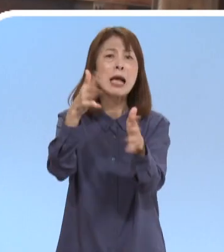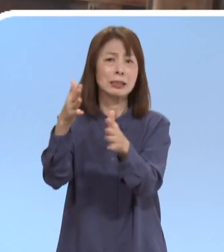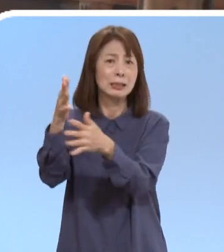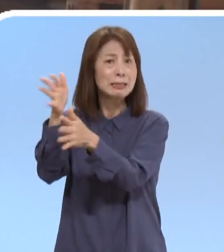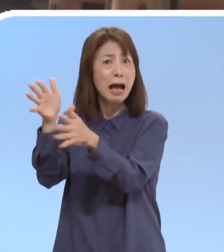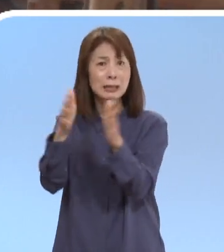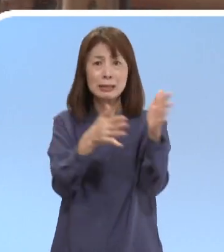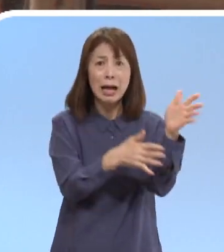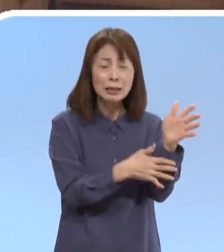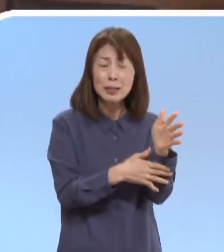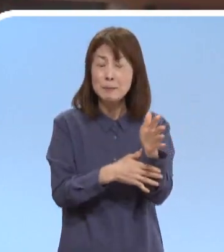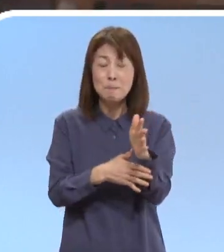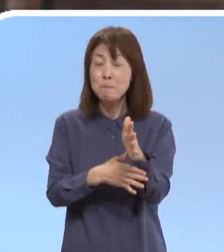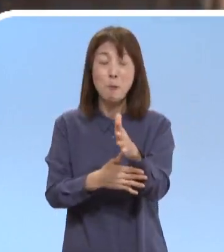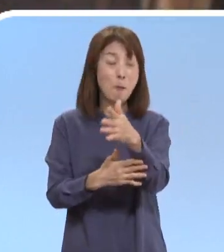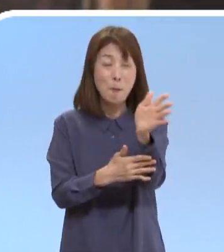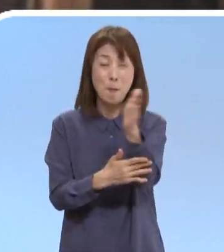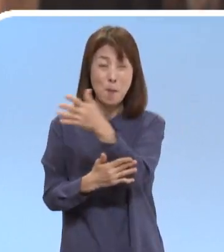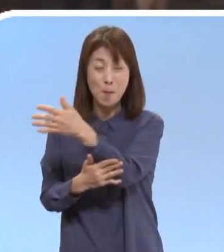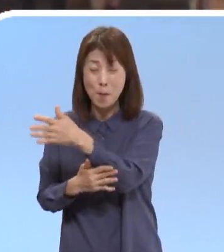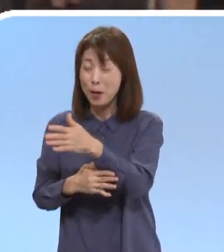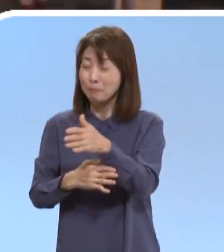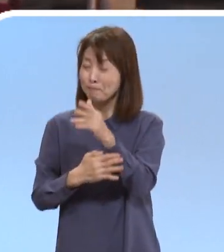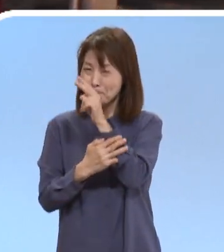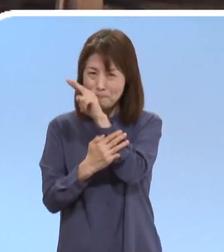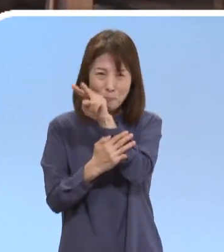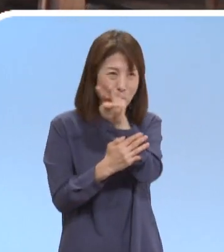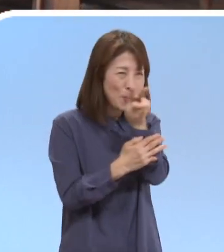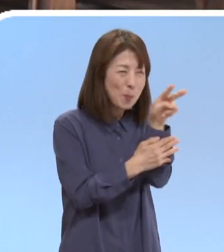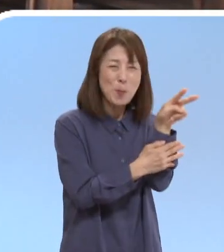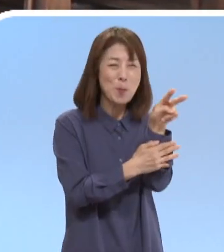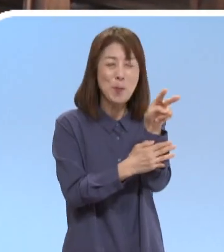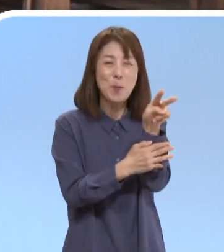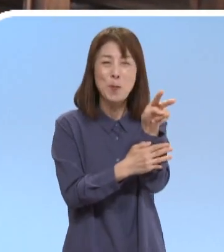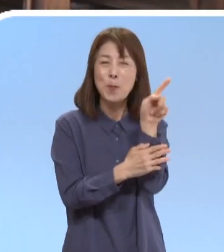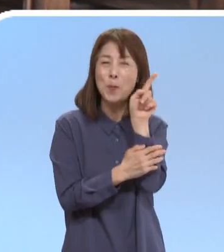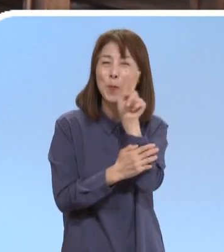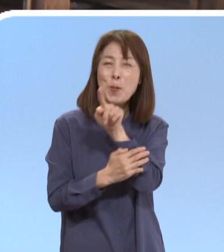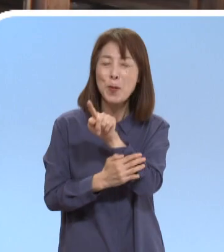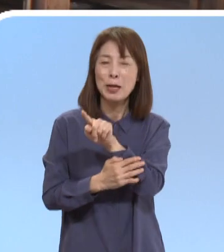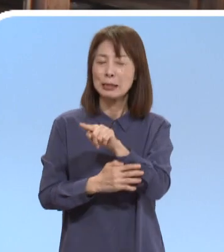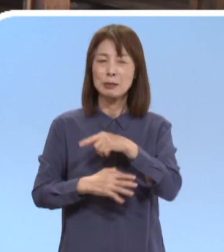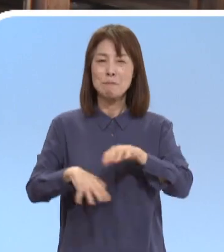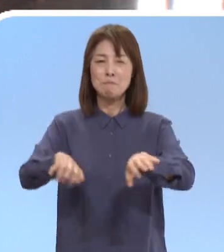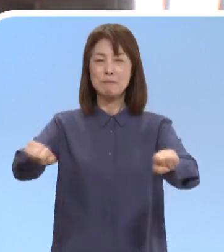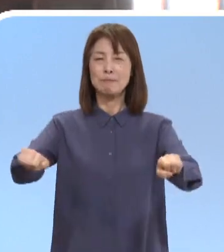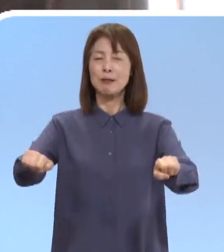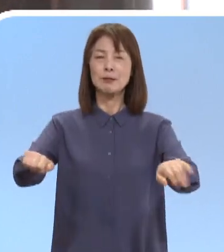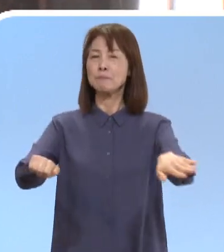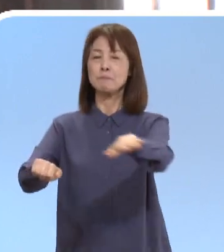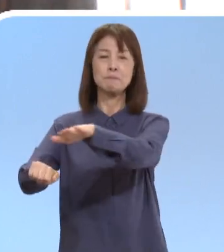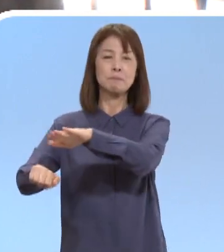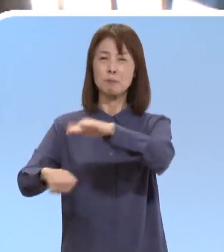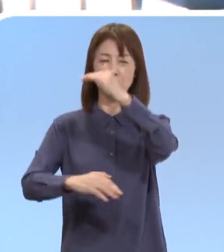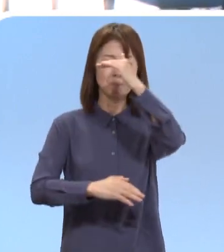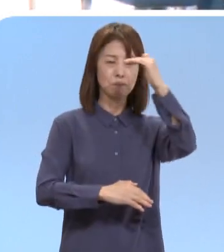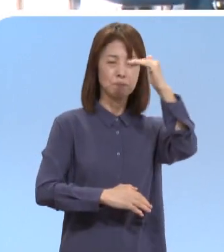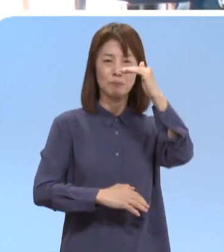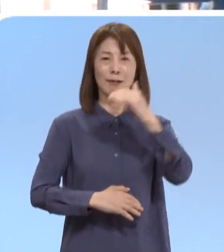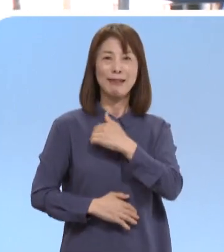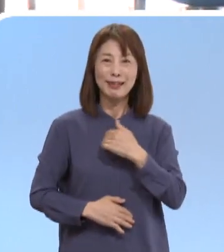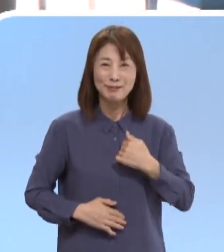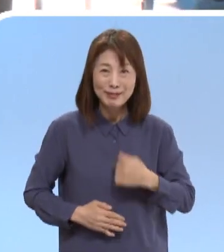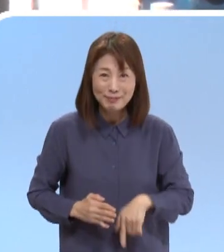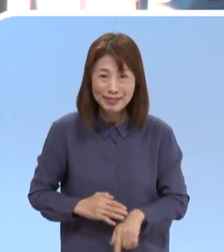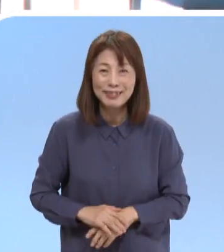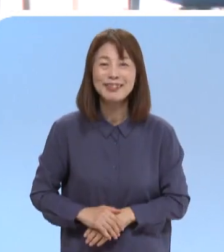う一望できるように、もう全て窓枠なしで自分の支配してるところを入れる。さっき上司が、ま